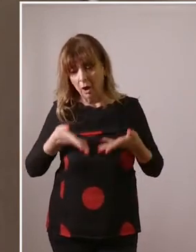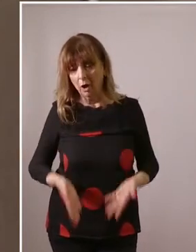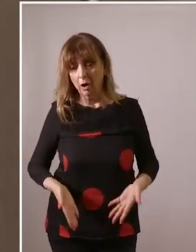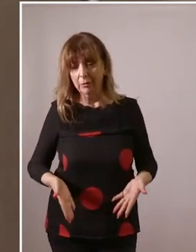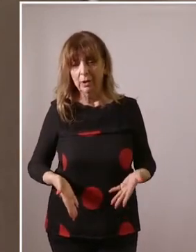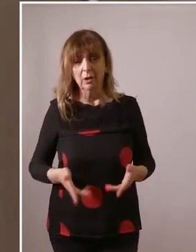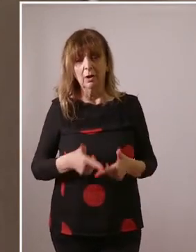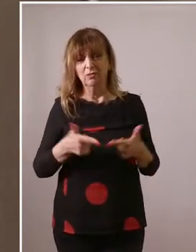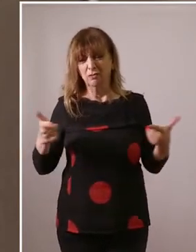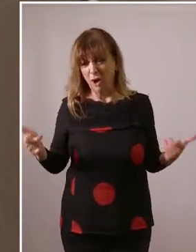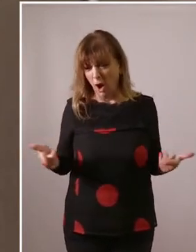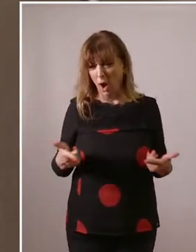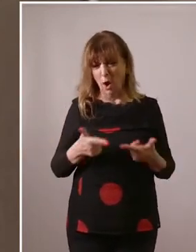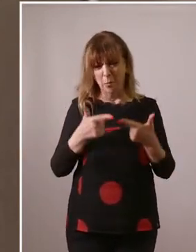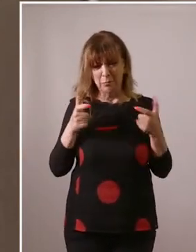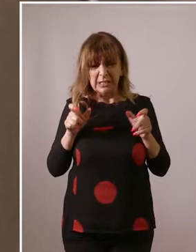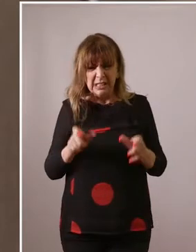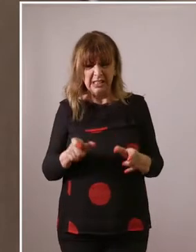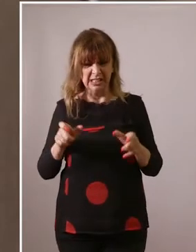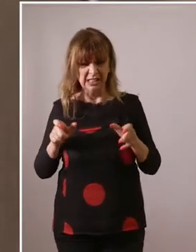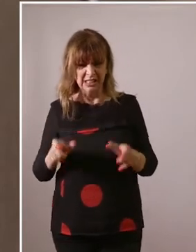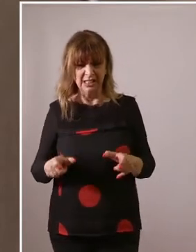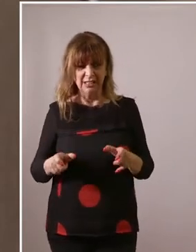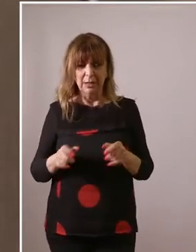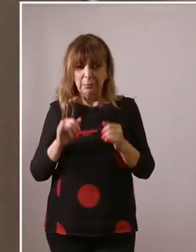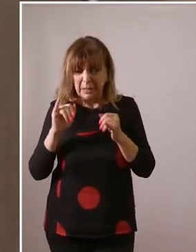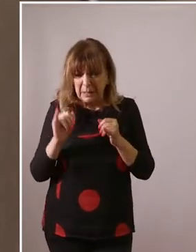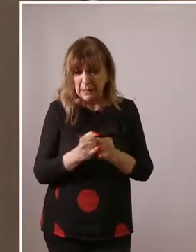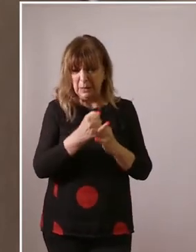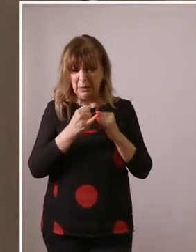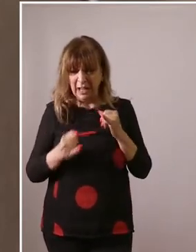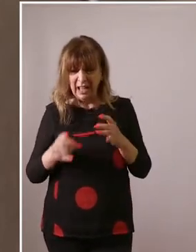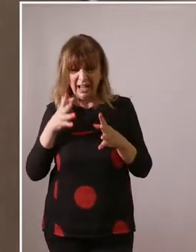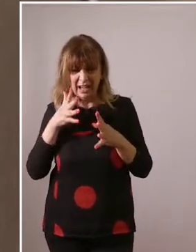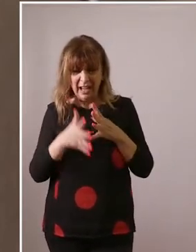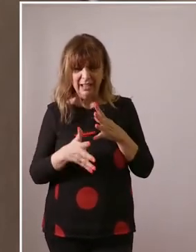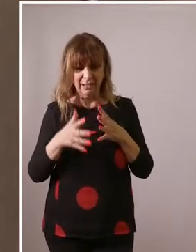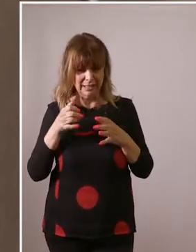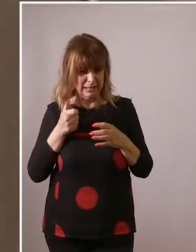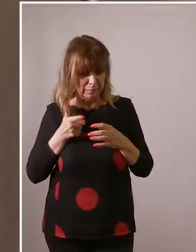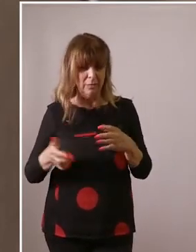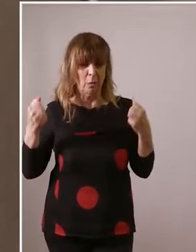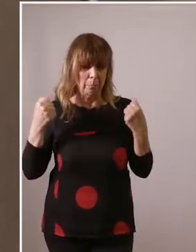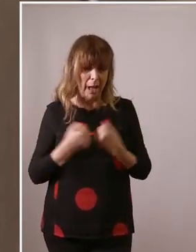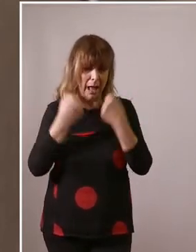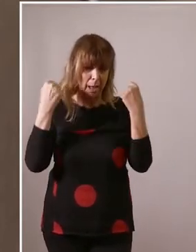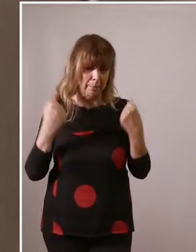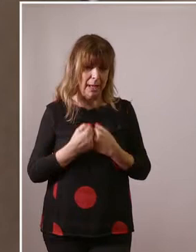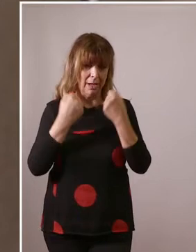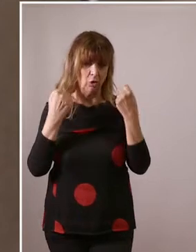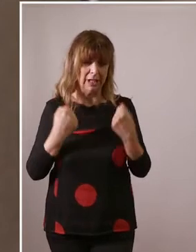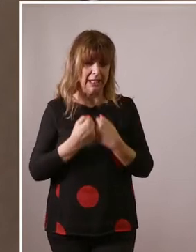ipertrofica spesso di dettaglio che tende a entrare in contraddizione ma queste caratteristiche